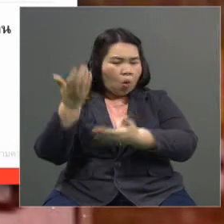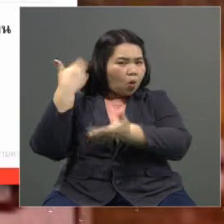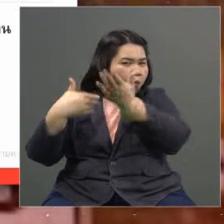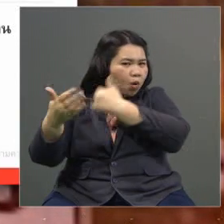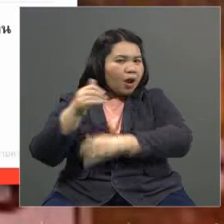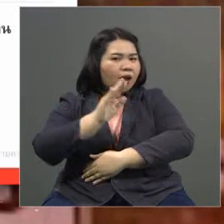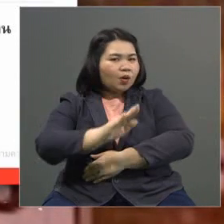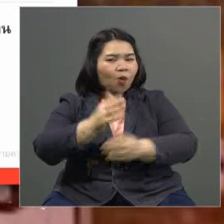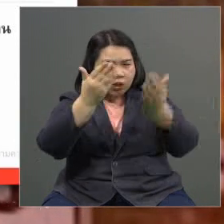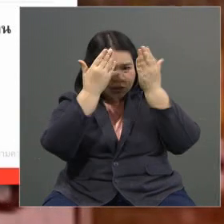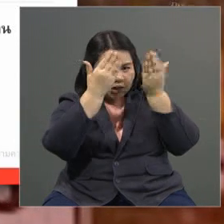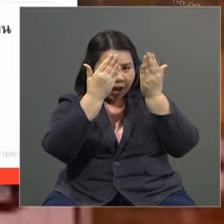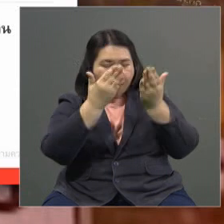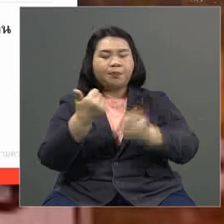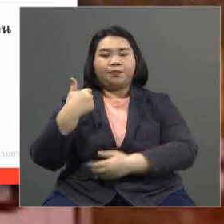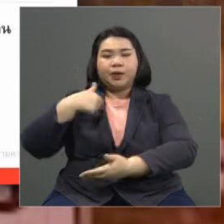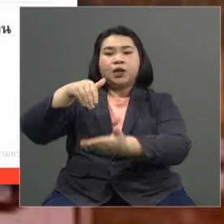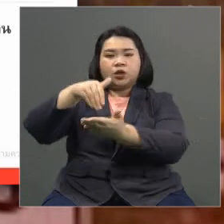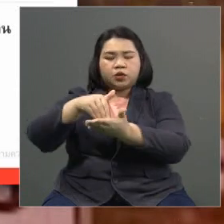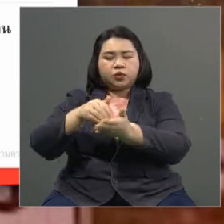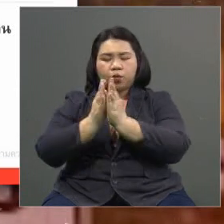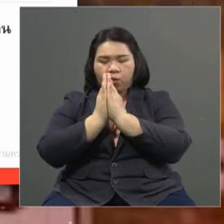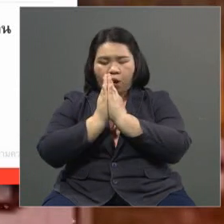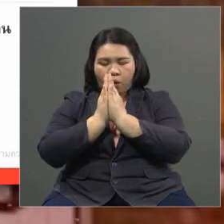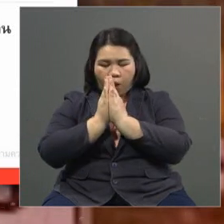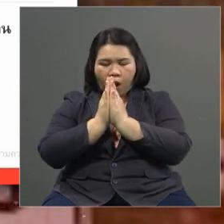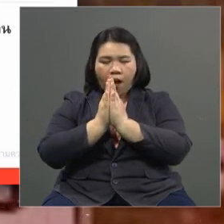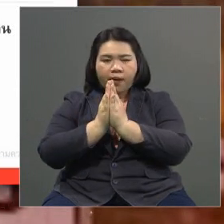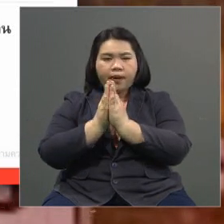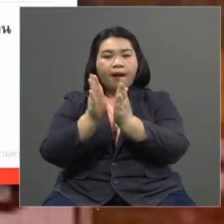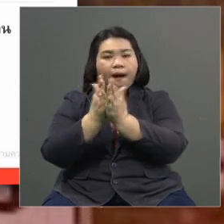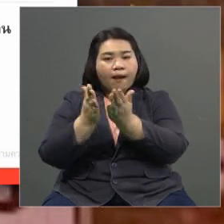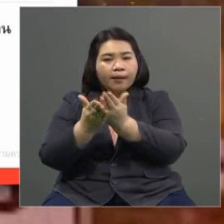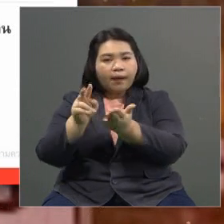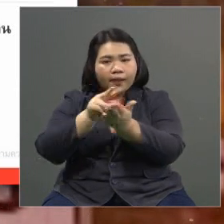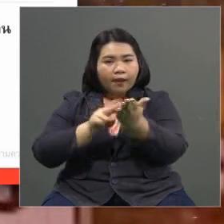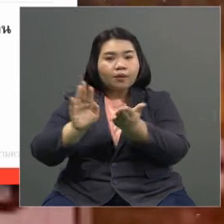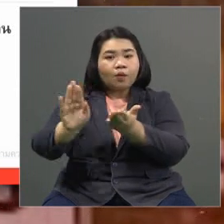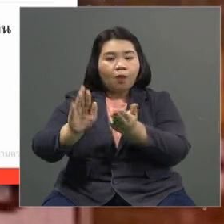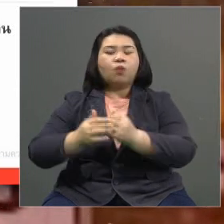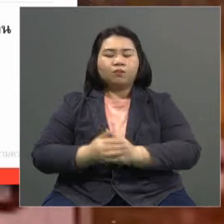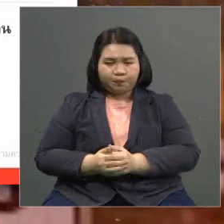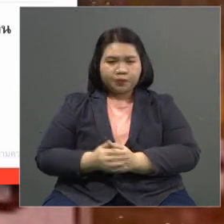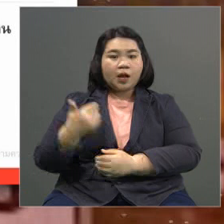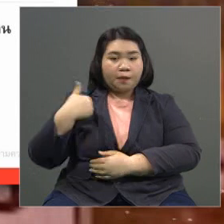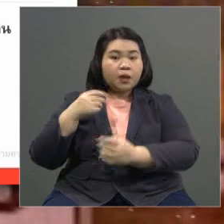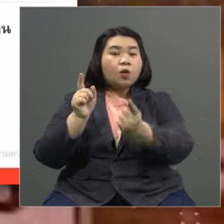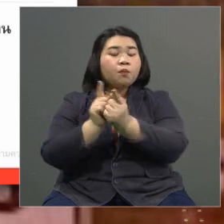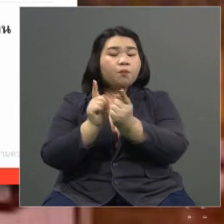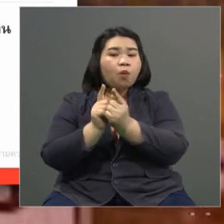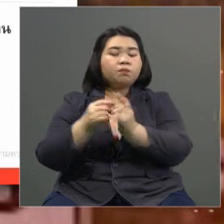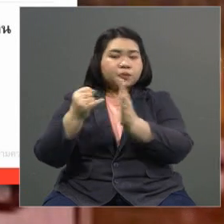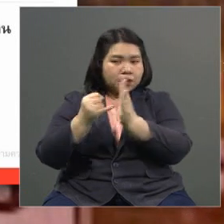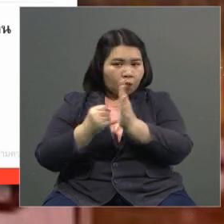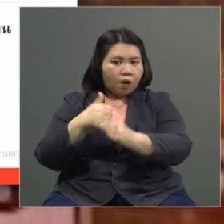อิสลามและศูนย์การเรียนรู้คัมภีร์อัลกุรอานครับพบปะกับคณะกรรมการอิสลามประจำจังหวัดและจะเป็นประธานการประชุมหา